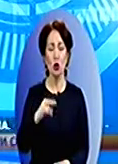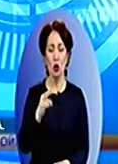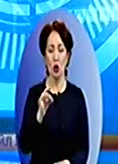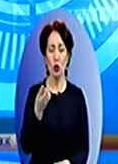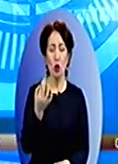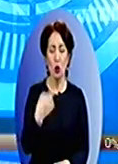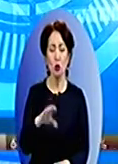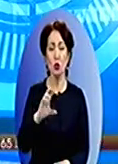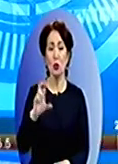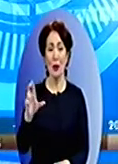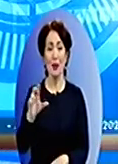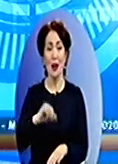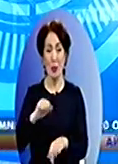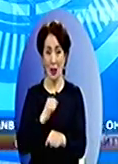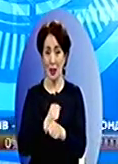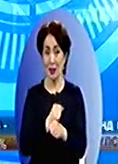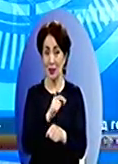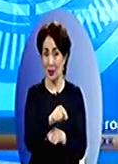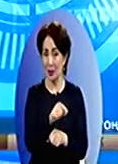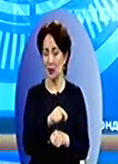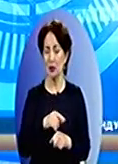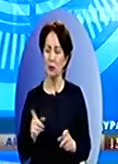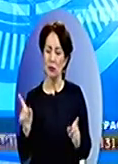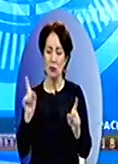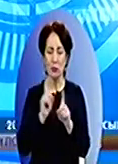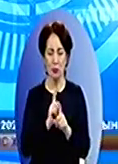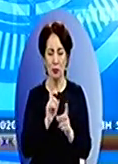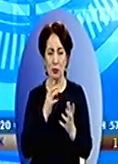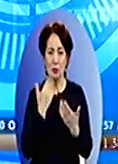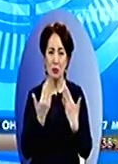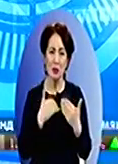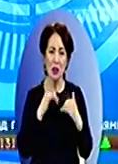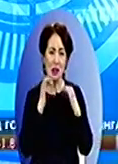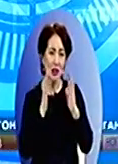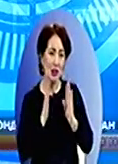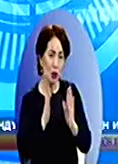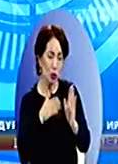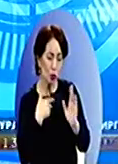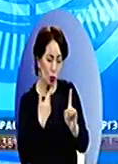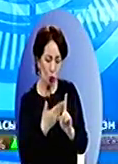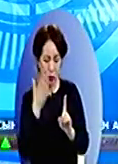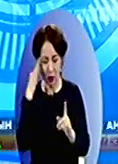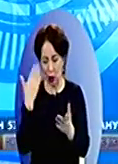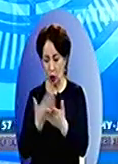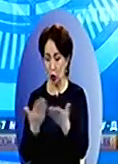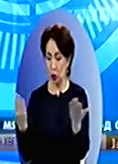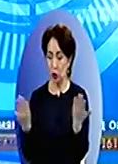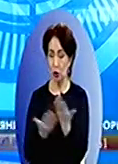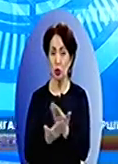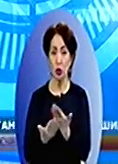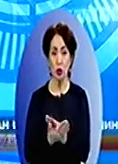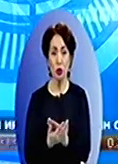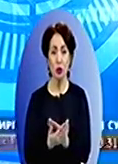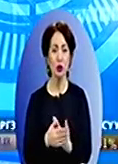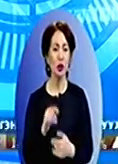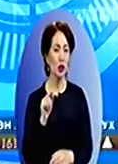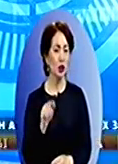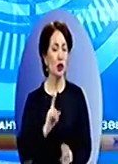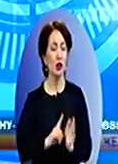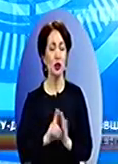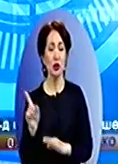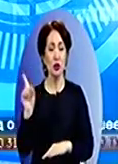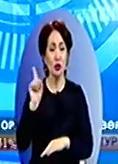тэдэнд тулгарч байгаа асуудлуудад чиглэл өгөх, хамтарч ажиллах чиглэлээр санал солилцсон юм байна. За ажлын хэсгийнхний эхний очисон газар нь шин шин